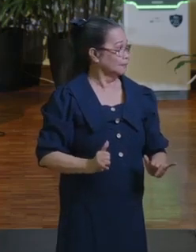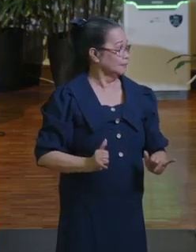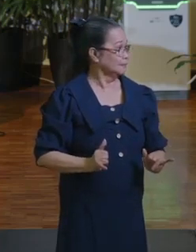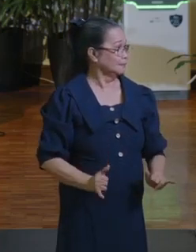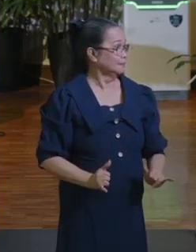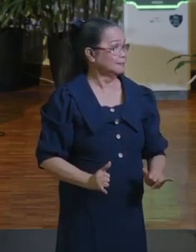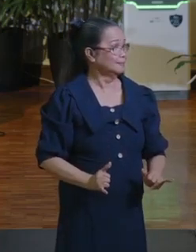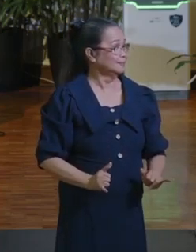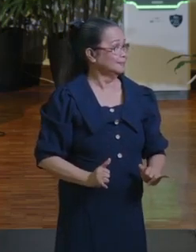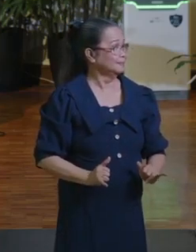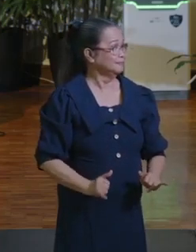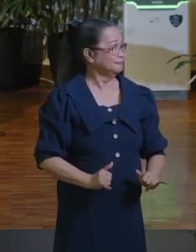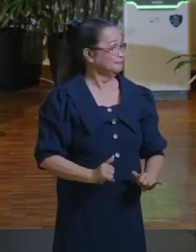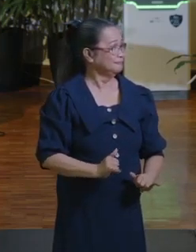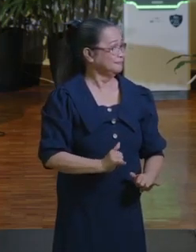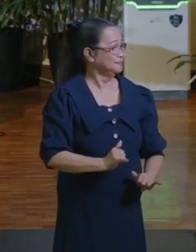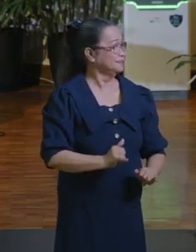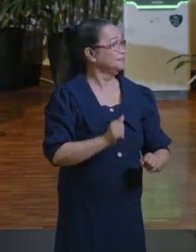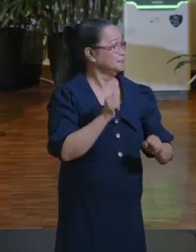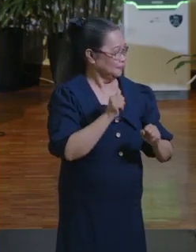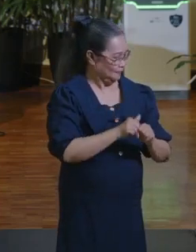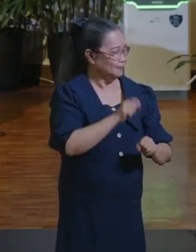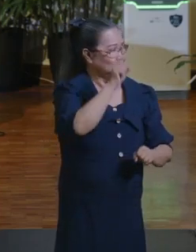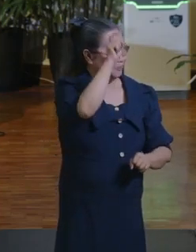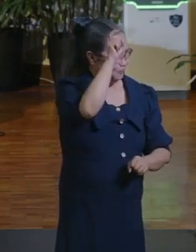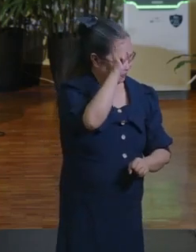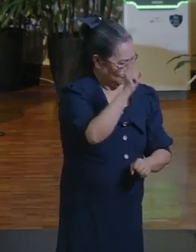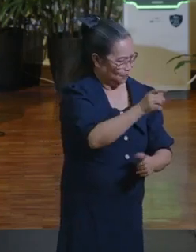suot-suot. Dapat nating